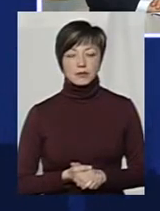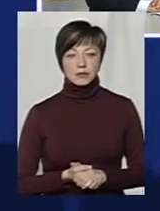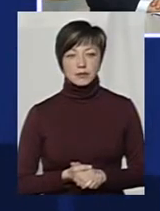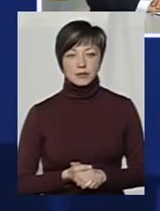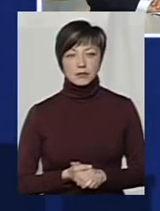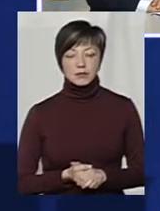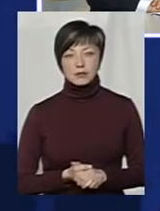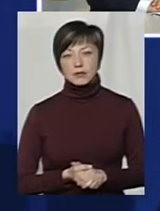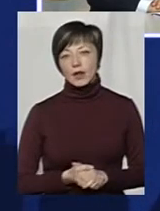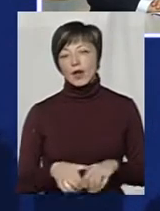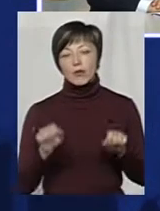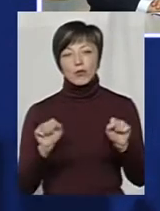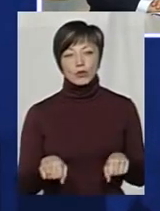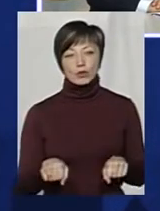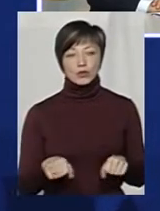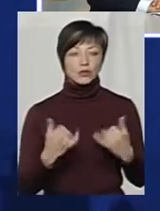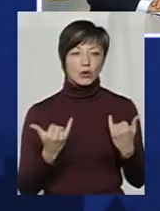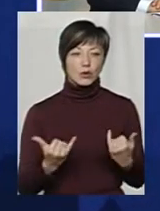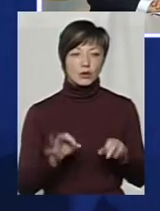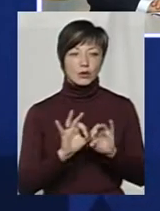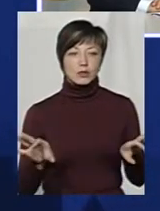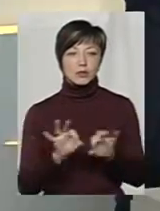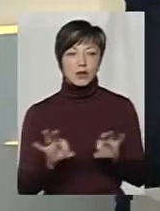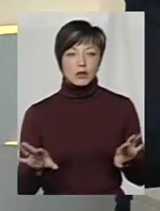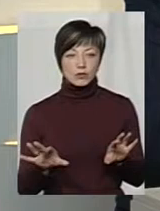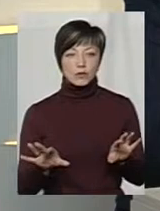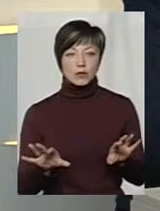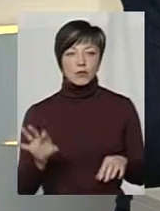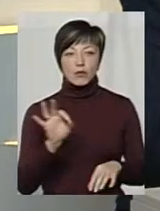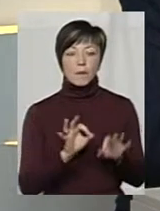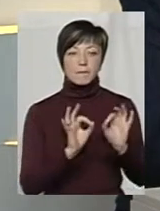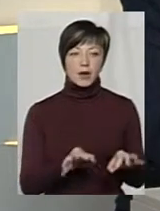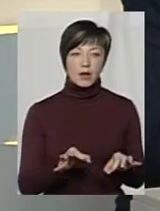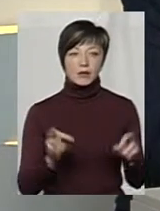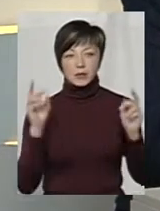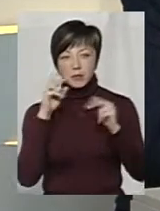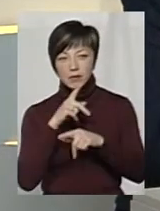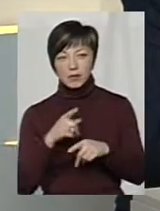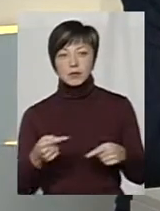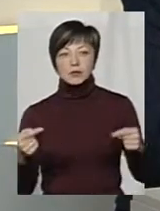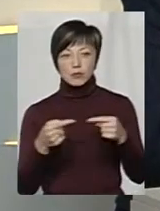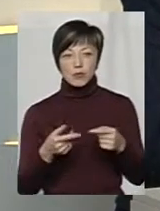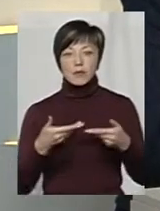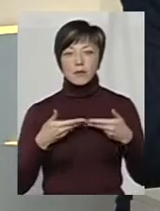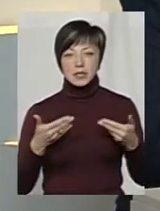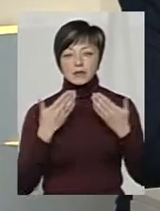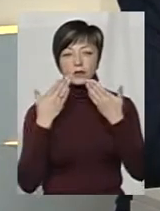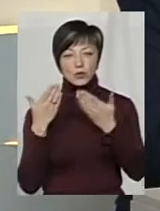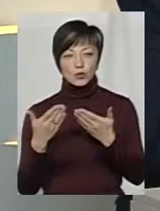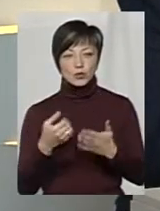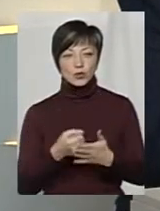увінчалися. Можна сьогодні розказувати теоретично про те, чи правильно, чи неправильно. Безумовно, ми звернулися